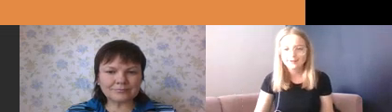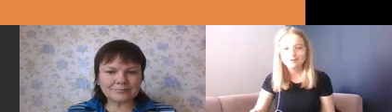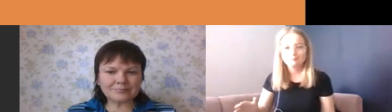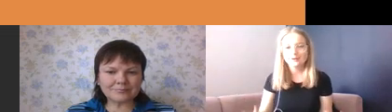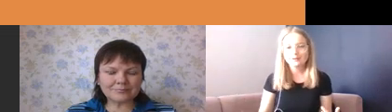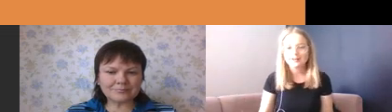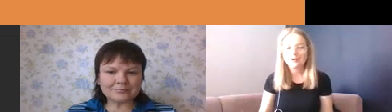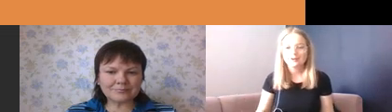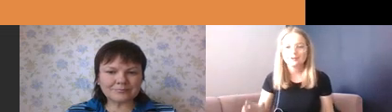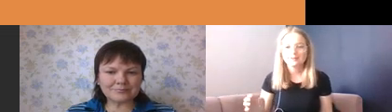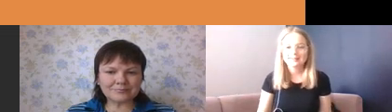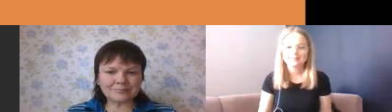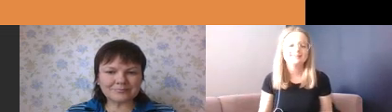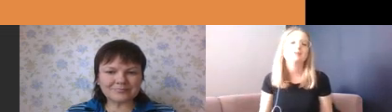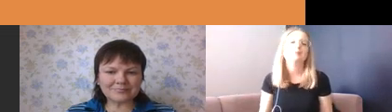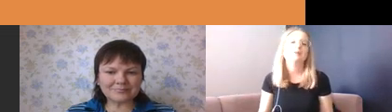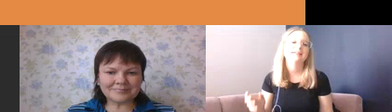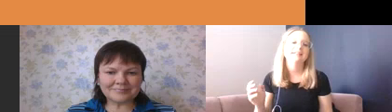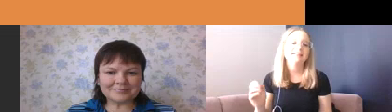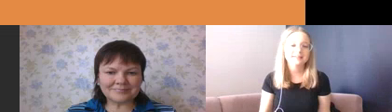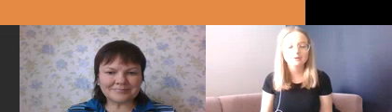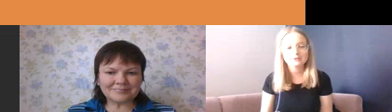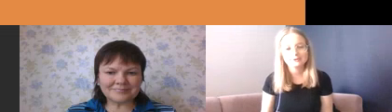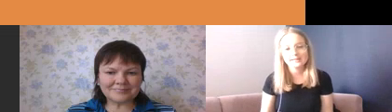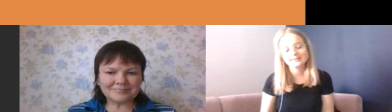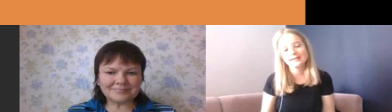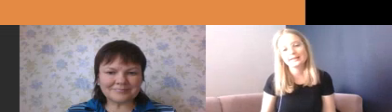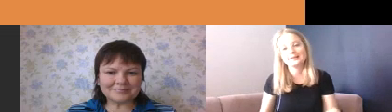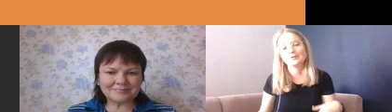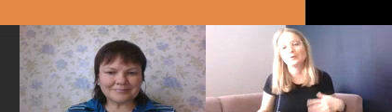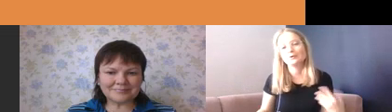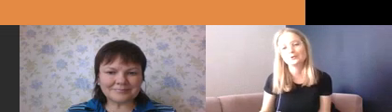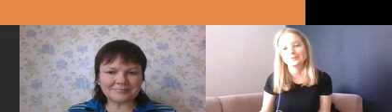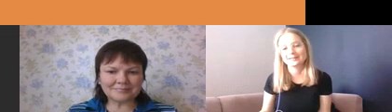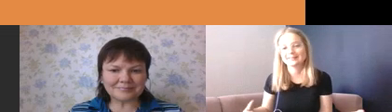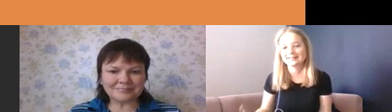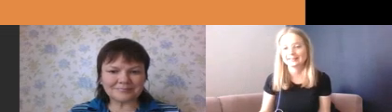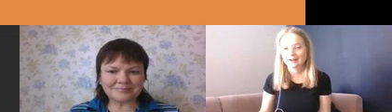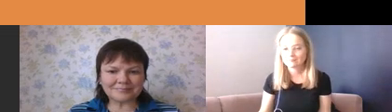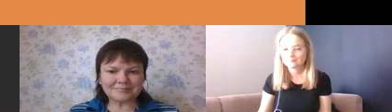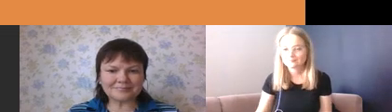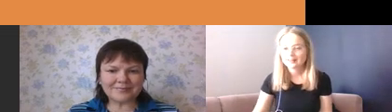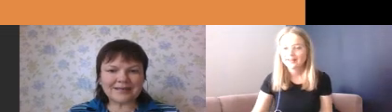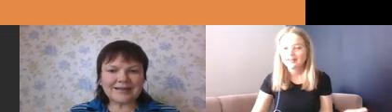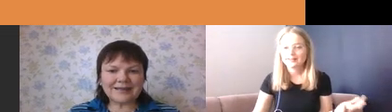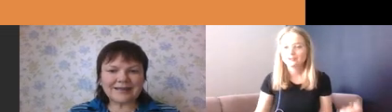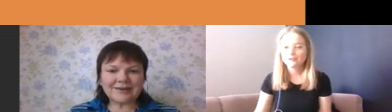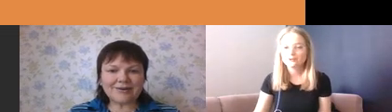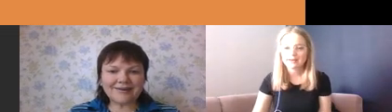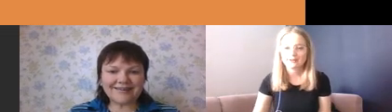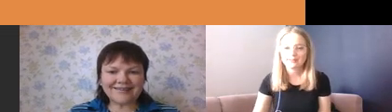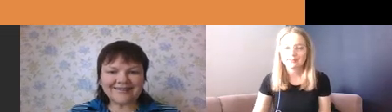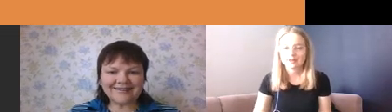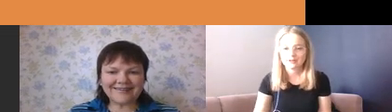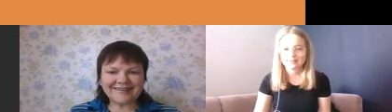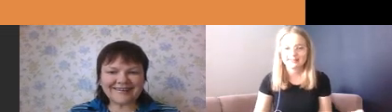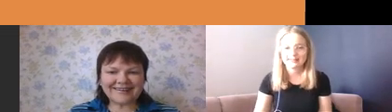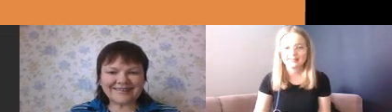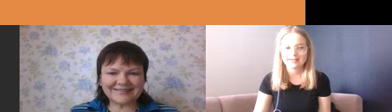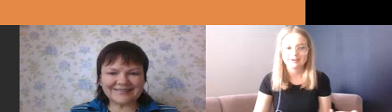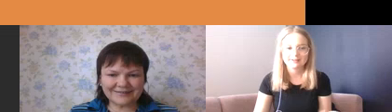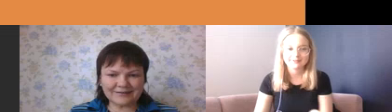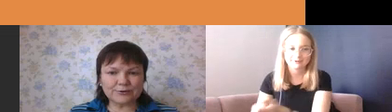saab panna konkreetselt siis oma isikuomadused ja siis oma oskused kirja. Ja töölehel on